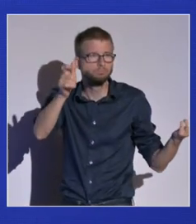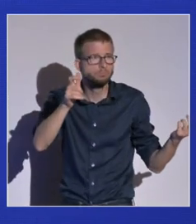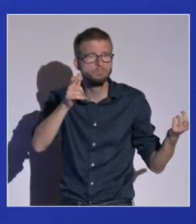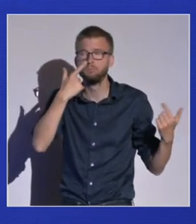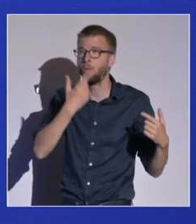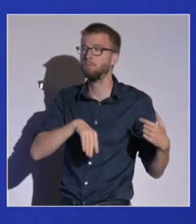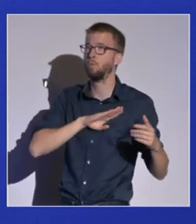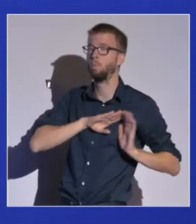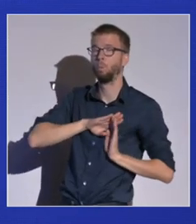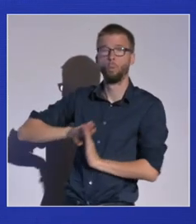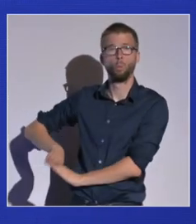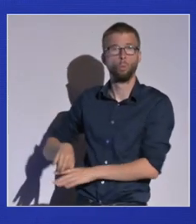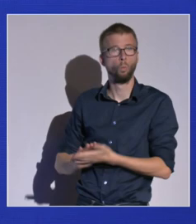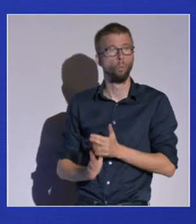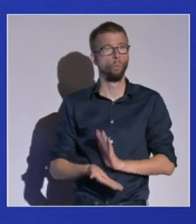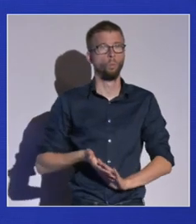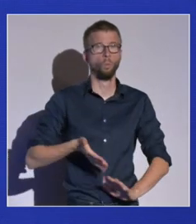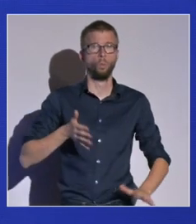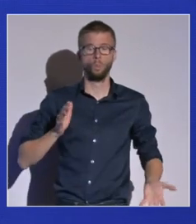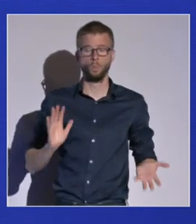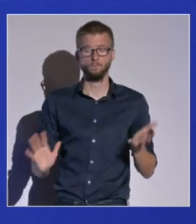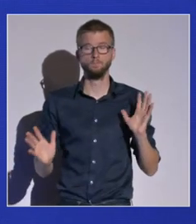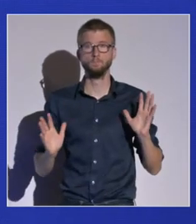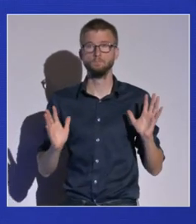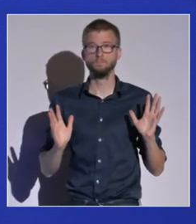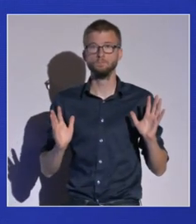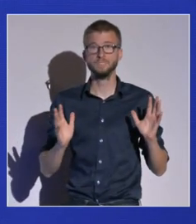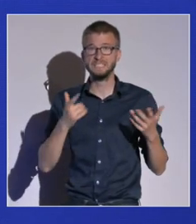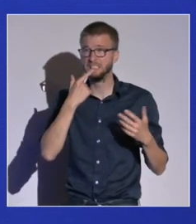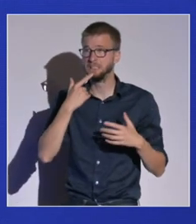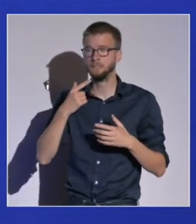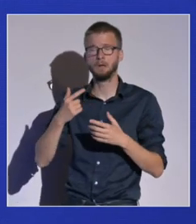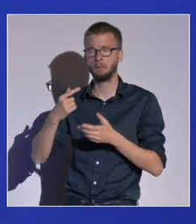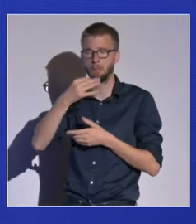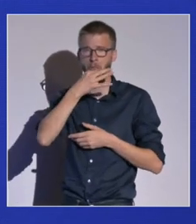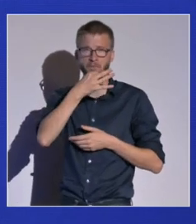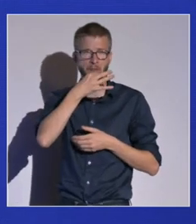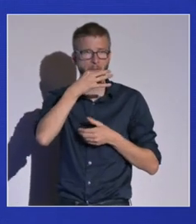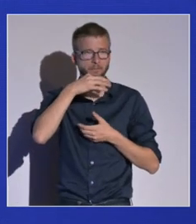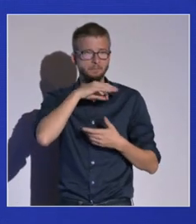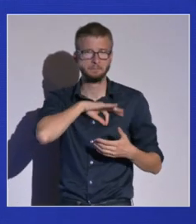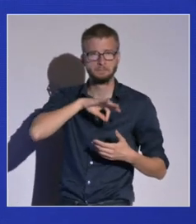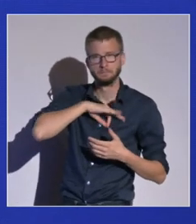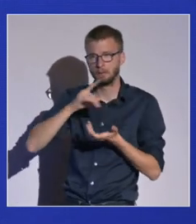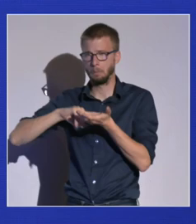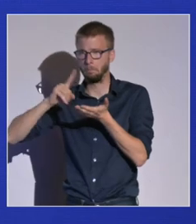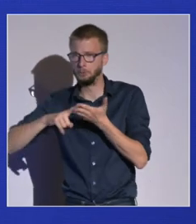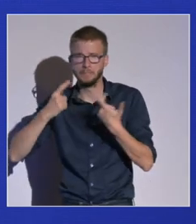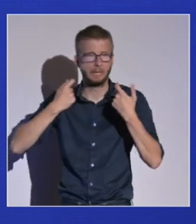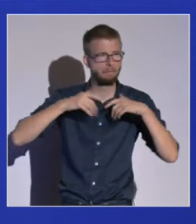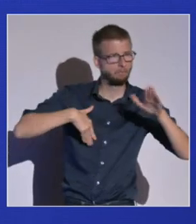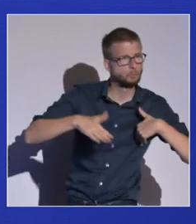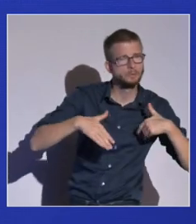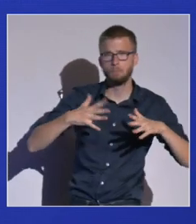responsabilité de prendre pour eux tous les bénéfices de tous les budgets de fonctionnement,